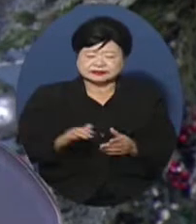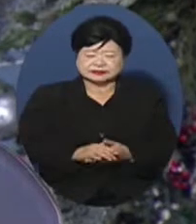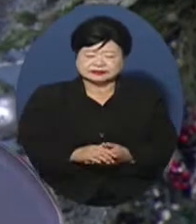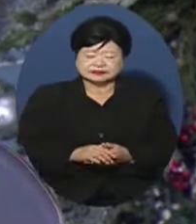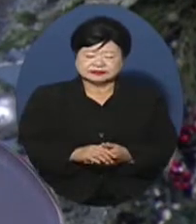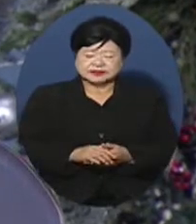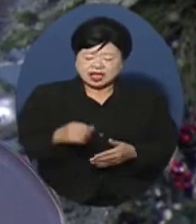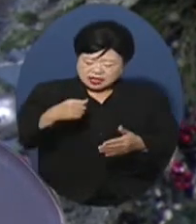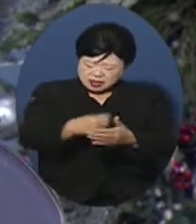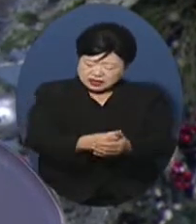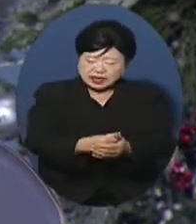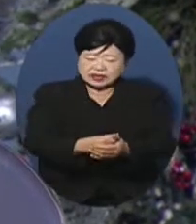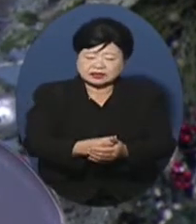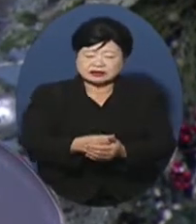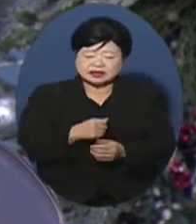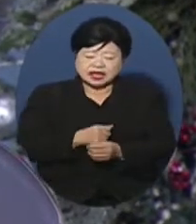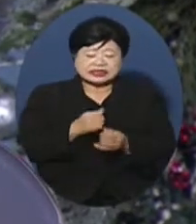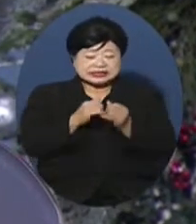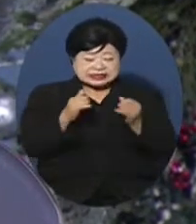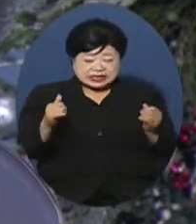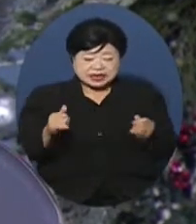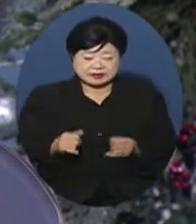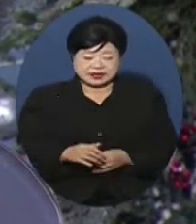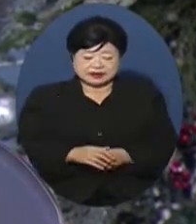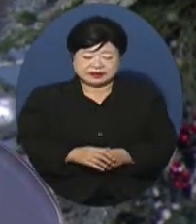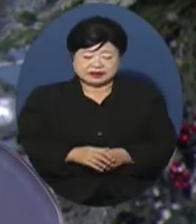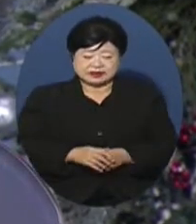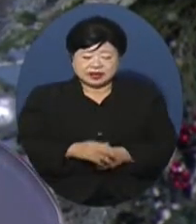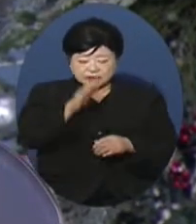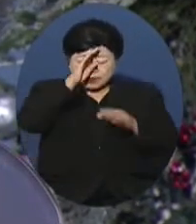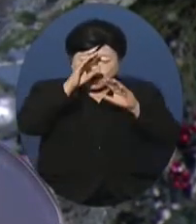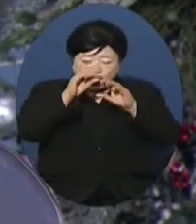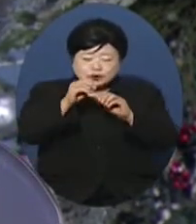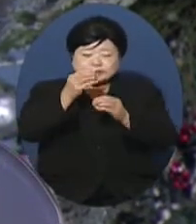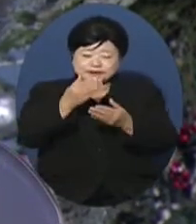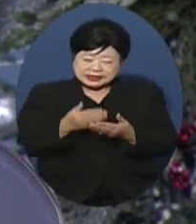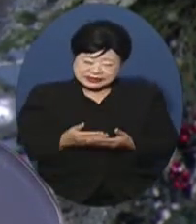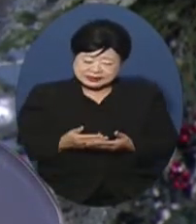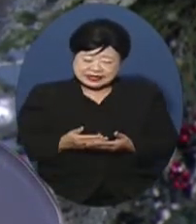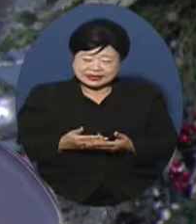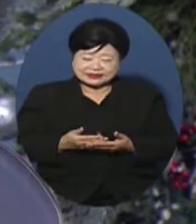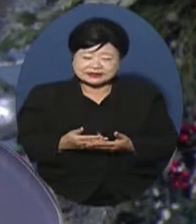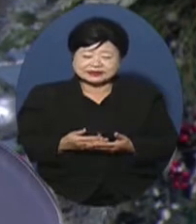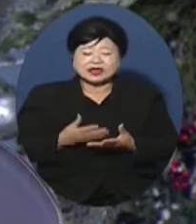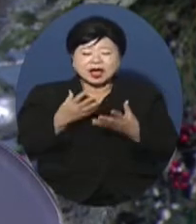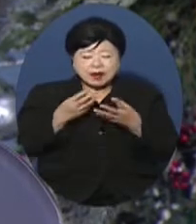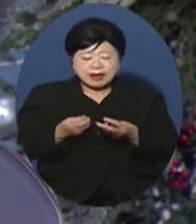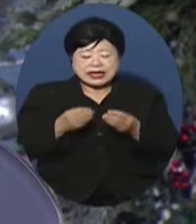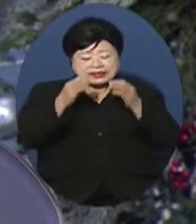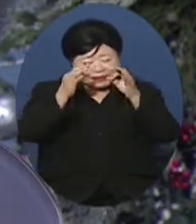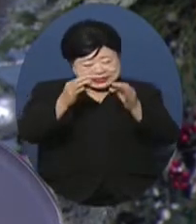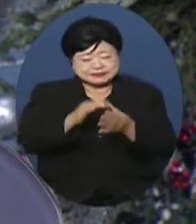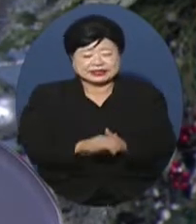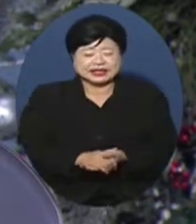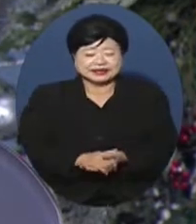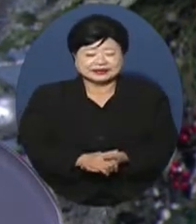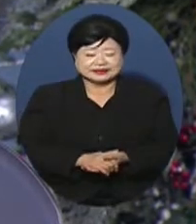그런 결단 은 한 사람의 그런 호칭 반 것을 많이 보았습니다